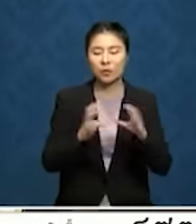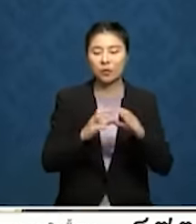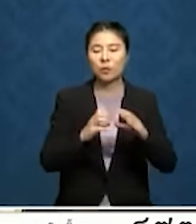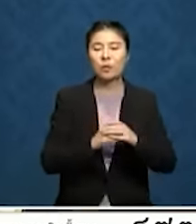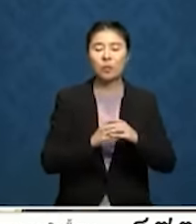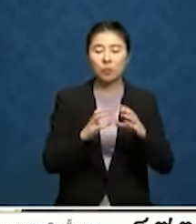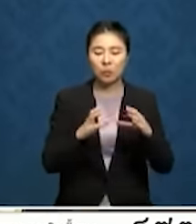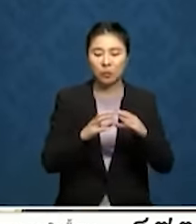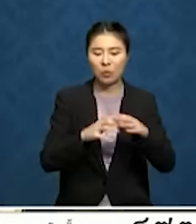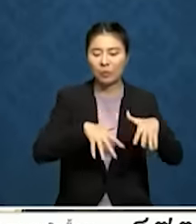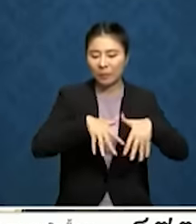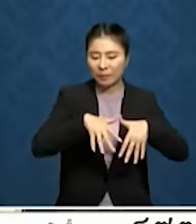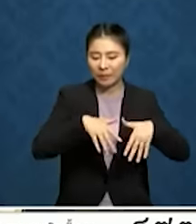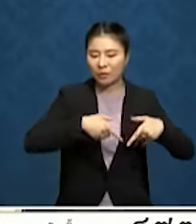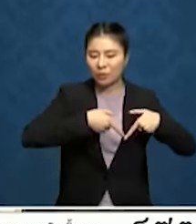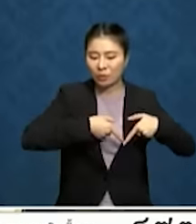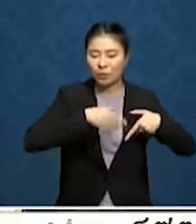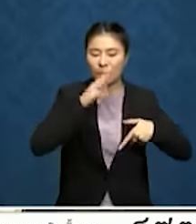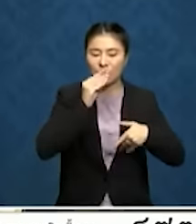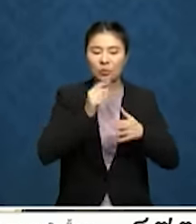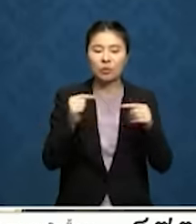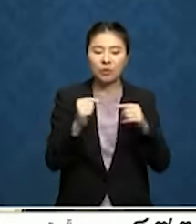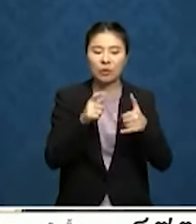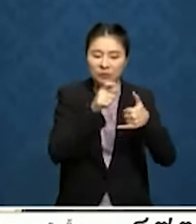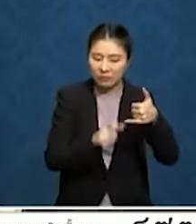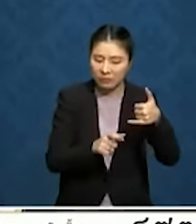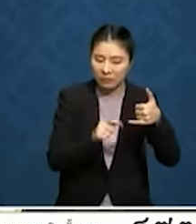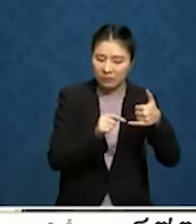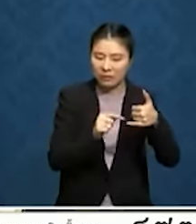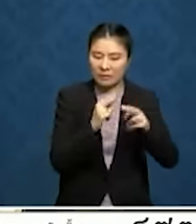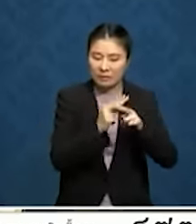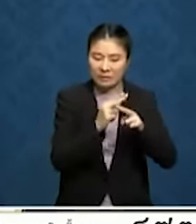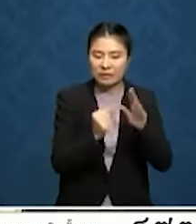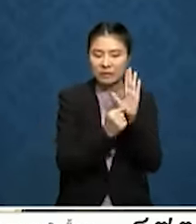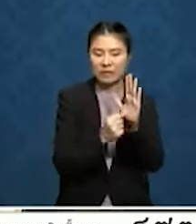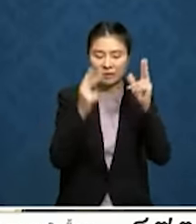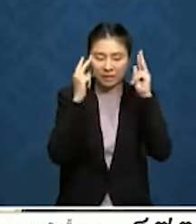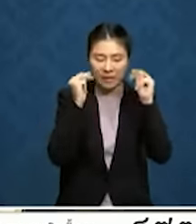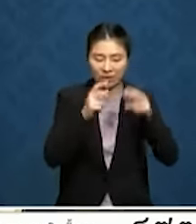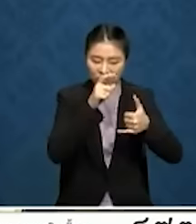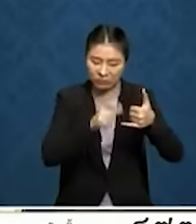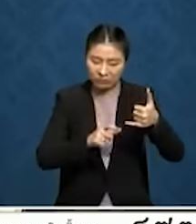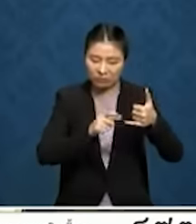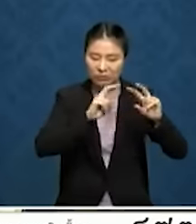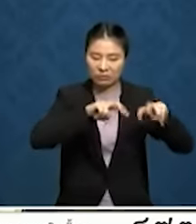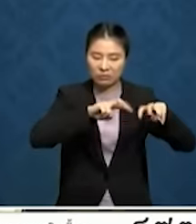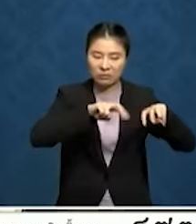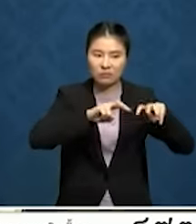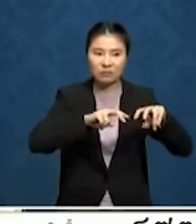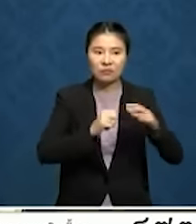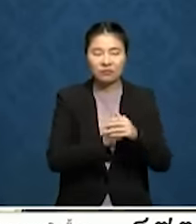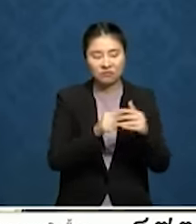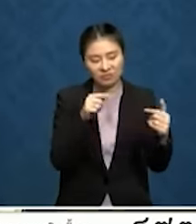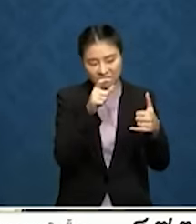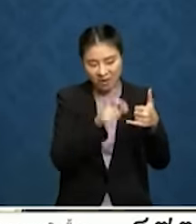นจะมาอภิปรายถึงตัวคุณสมบัติของผู้ที่ถูกเสนอชื่อไม่ใช่เวทีที่พรรคประชาชนจะมาอภิปรายถึงความเหมา